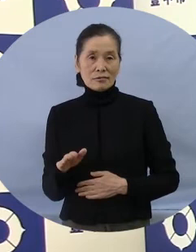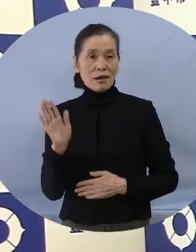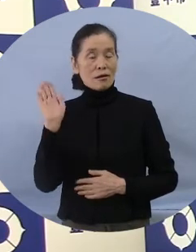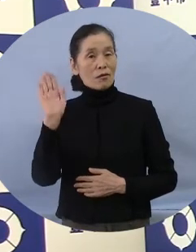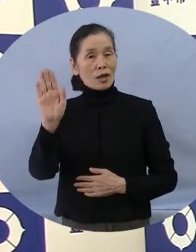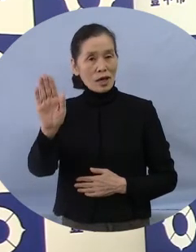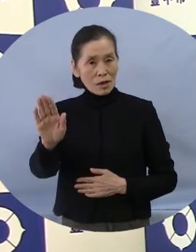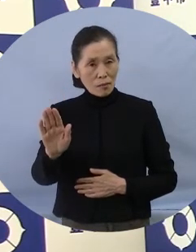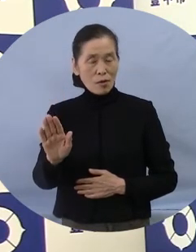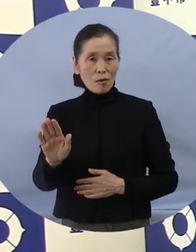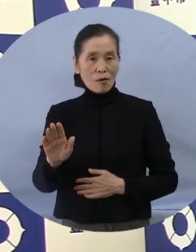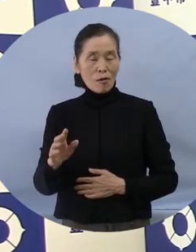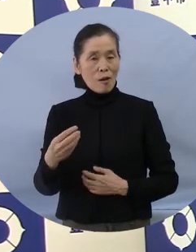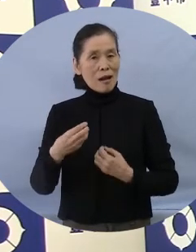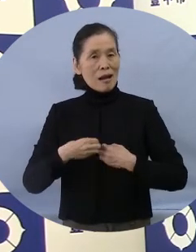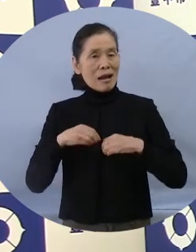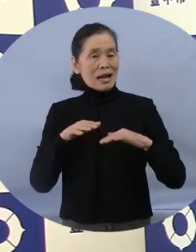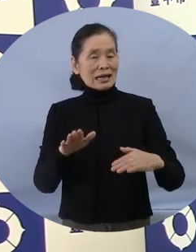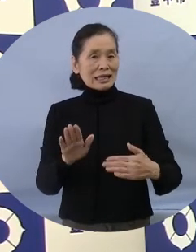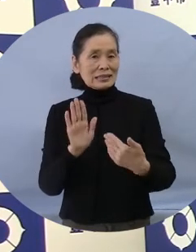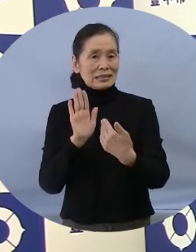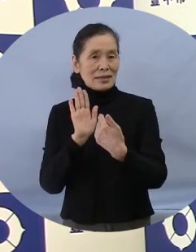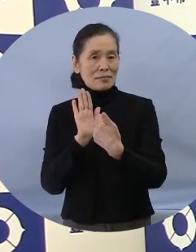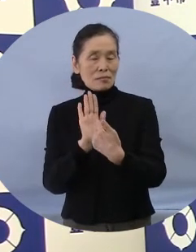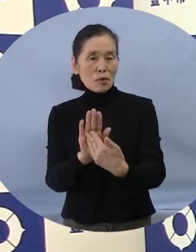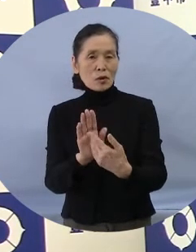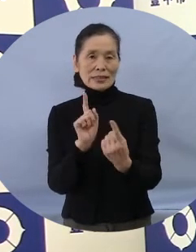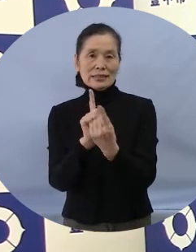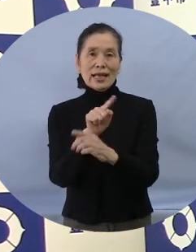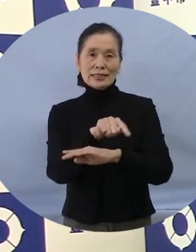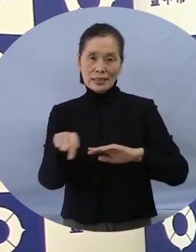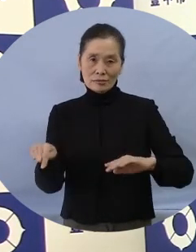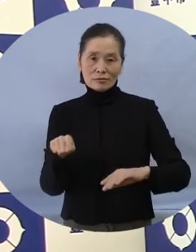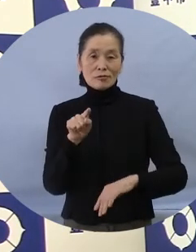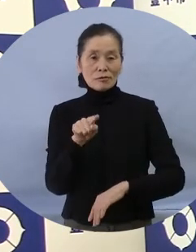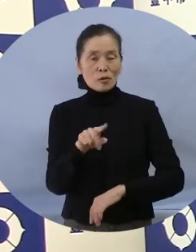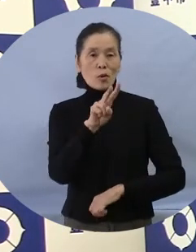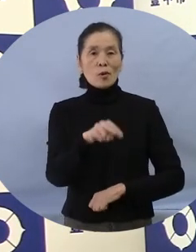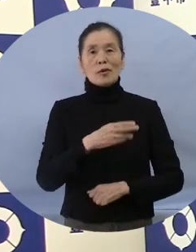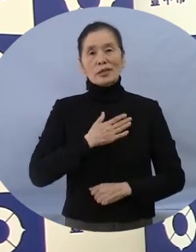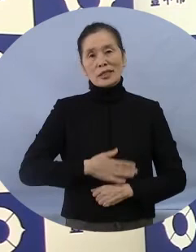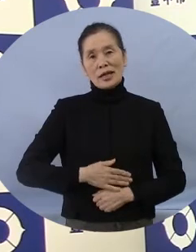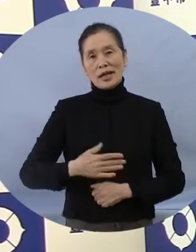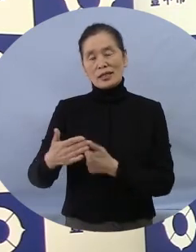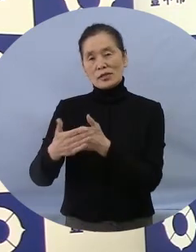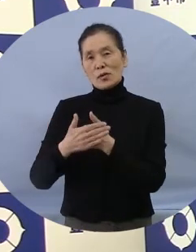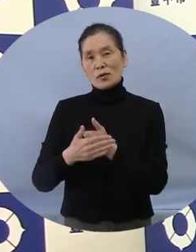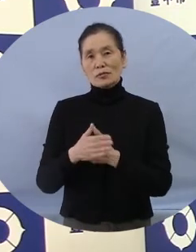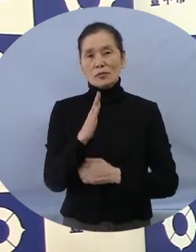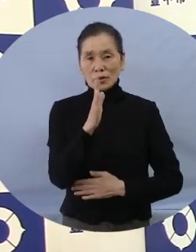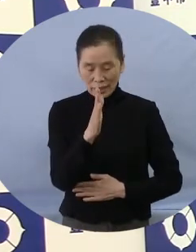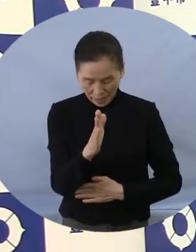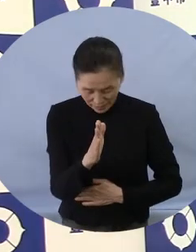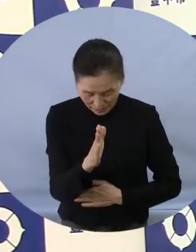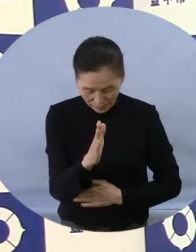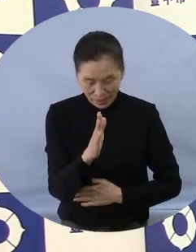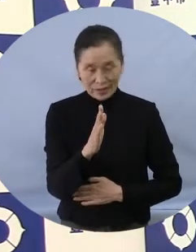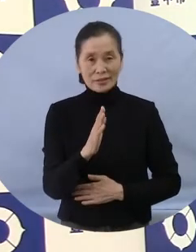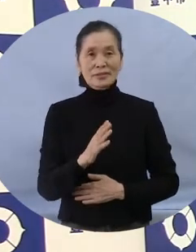続き感染拡大防止対策にご理解とご協力をいただきますようお願いいたします。